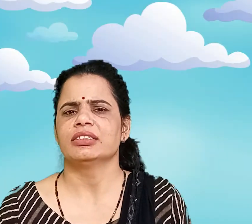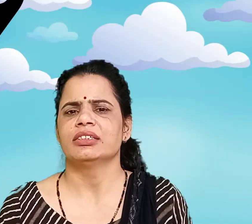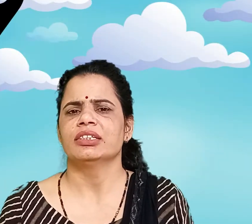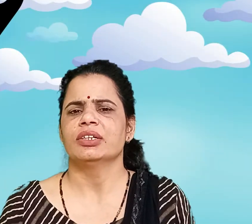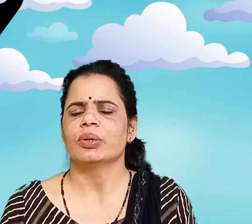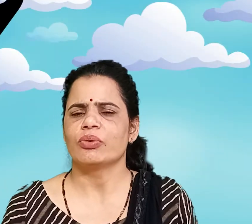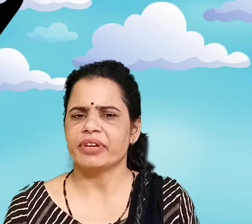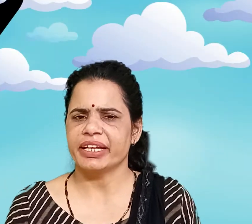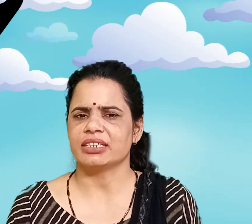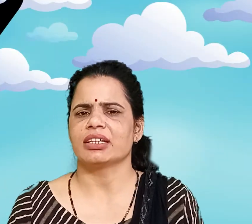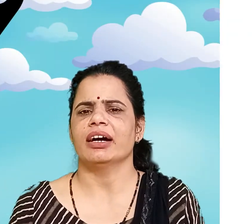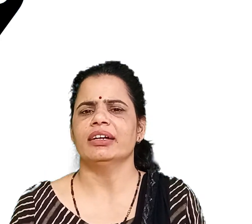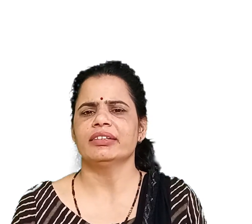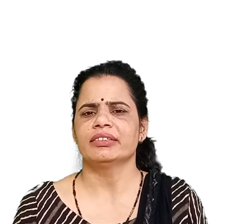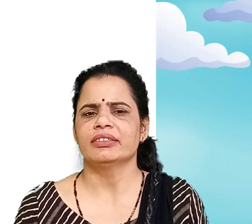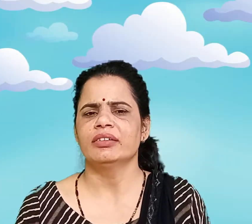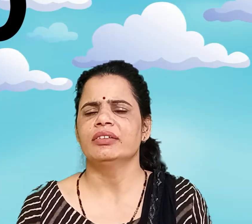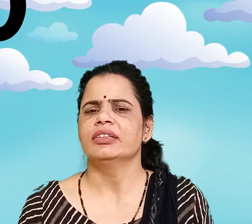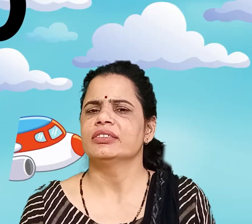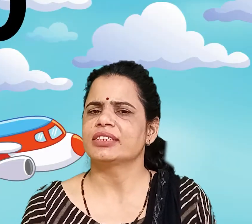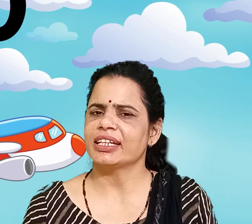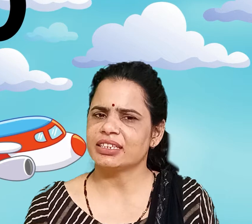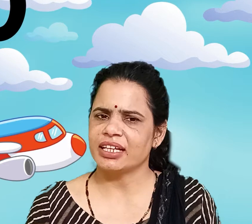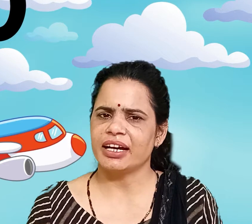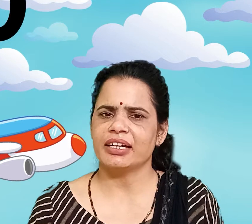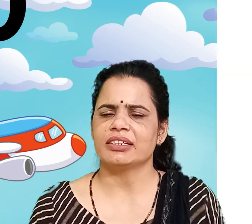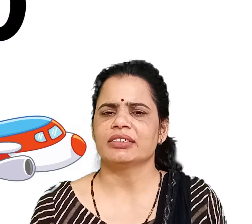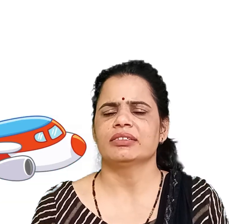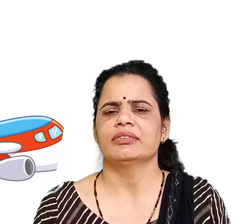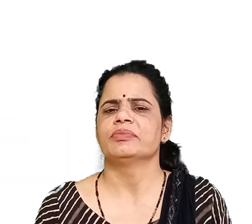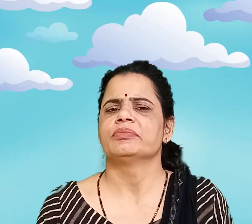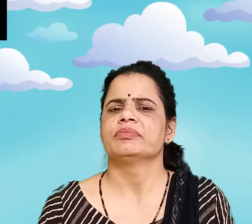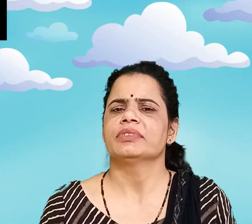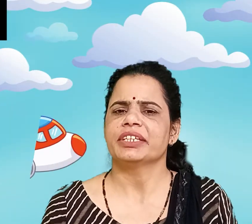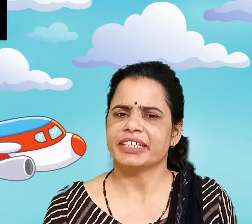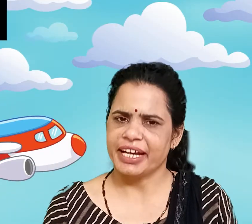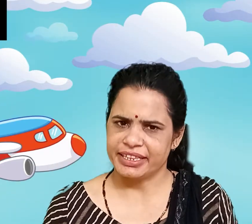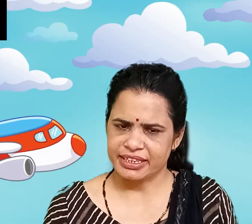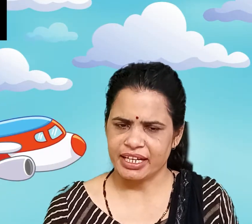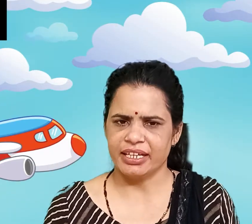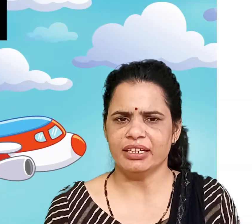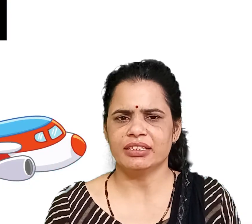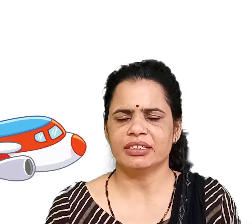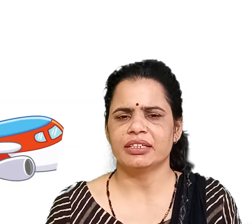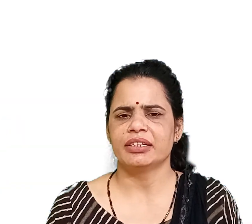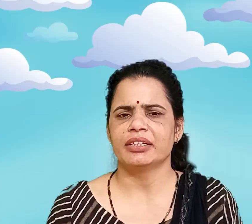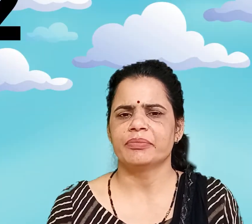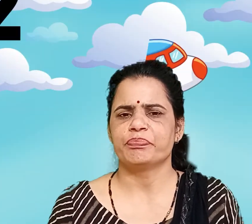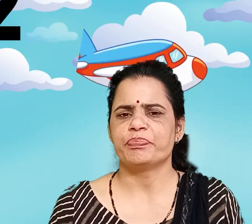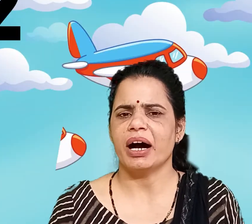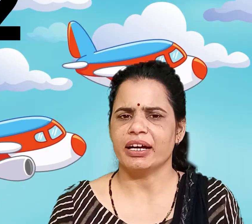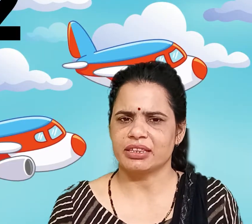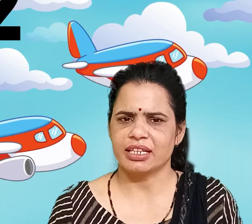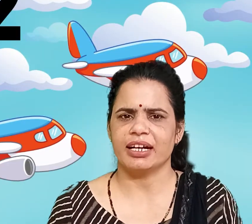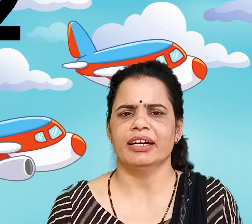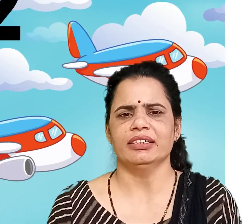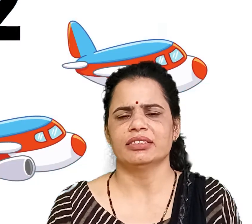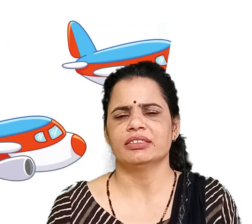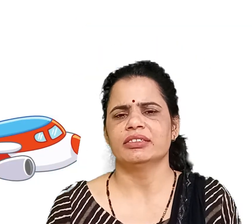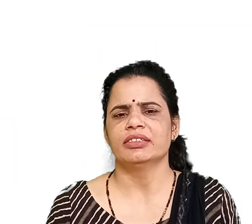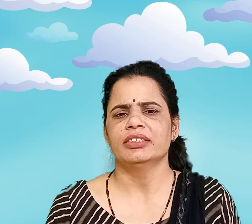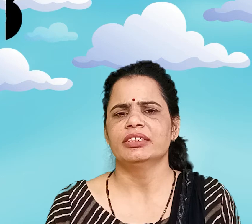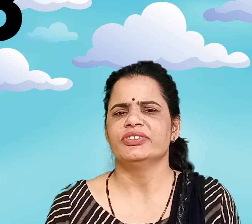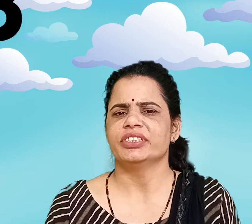68, 69, 70, 71,